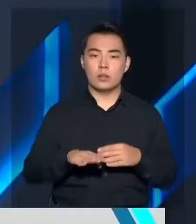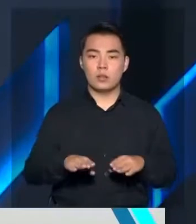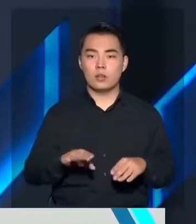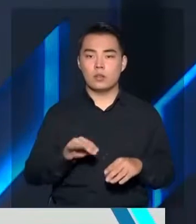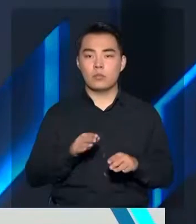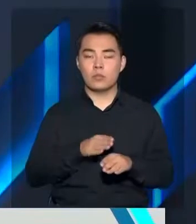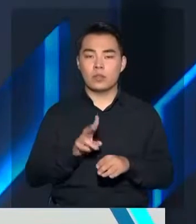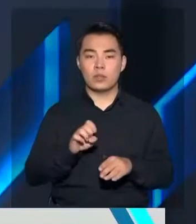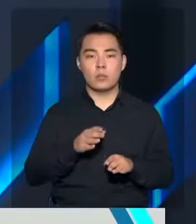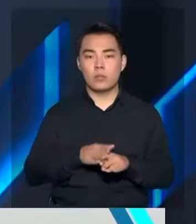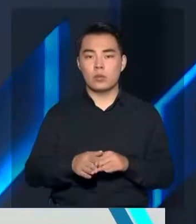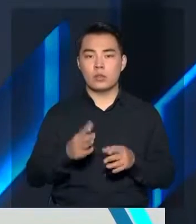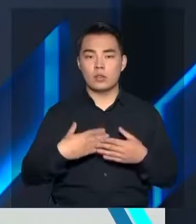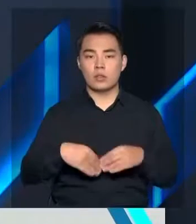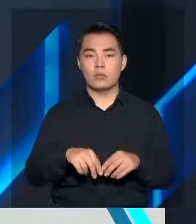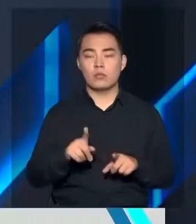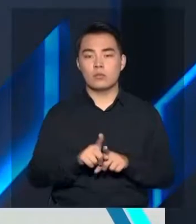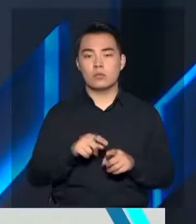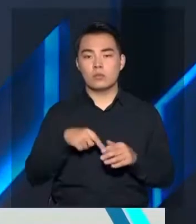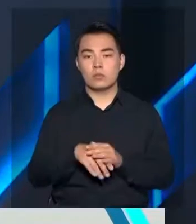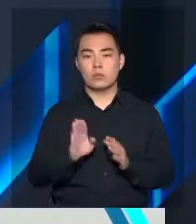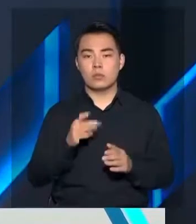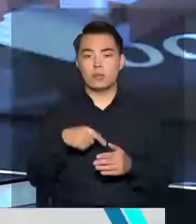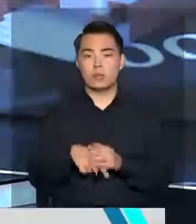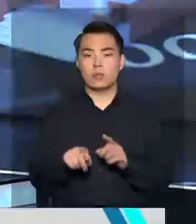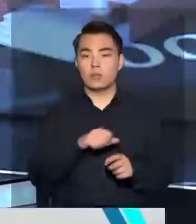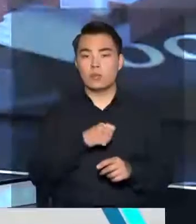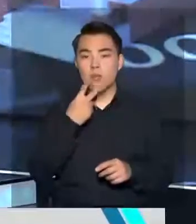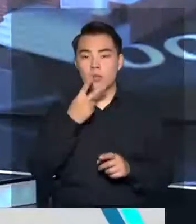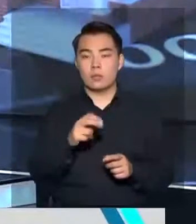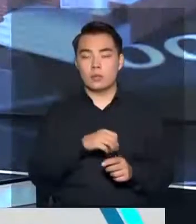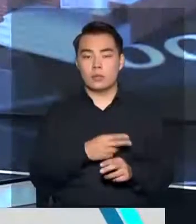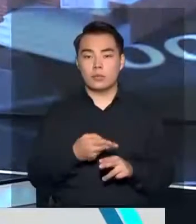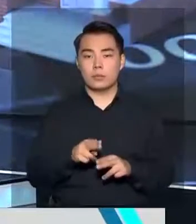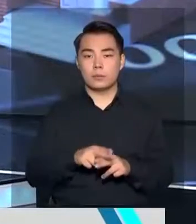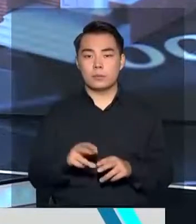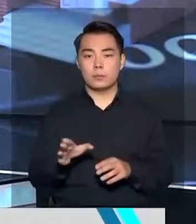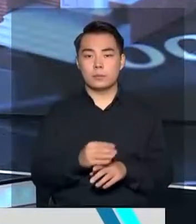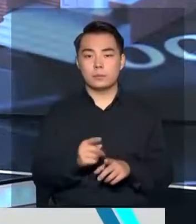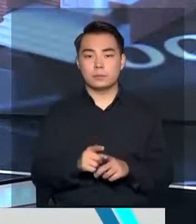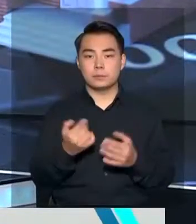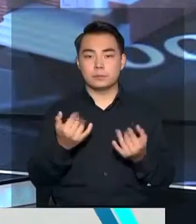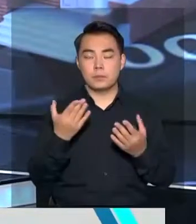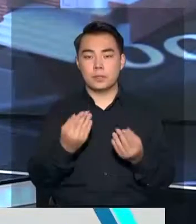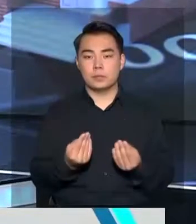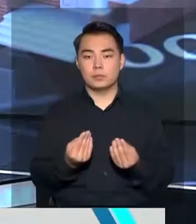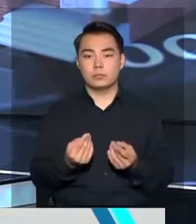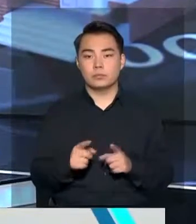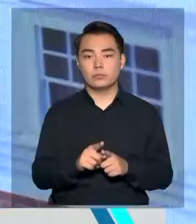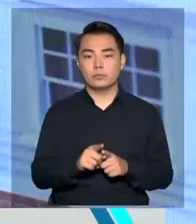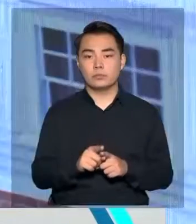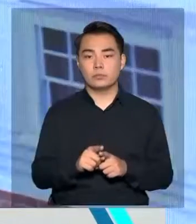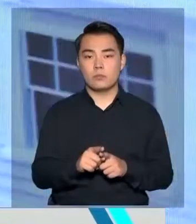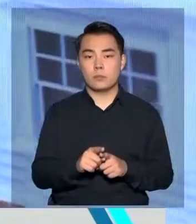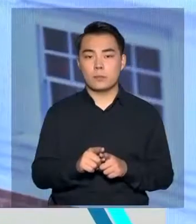емес отбасылар, солардың жағдайы қалай болмақ? Енді өзіңіз бағана айтып өттіңіз, бізде бүгінгі таңда жергілікті